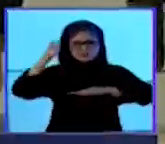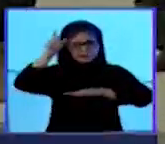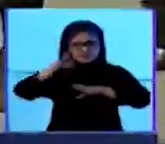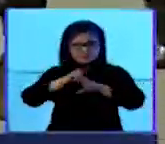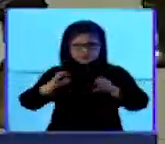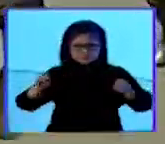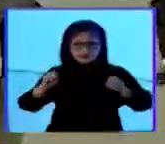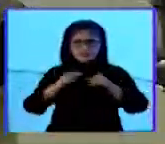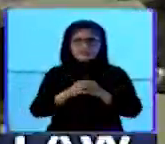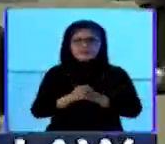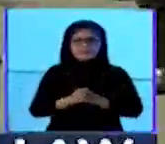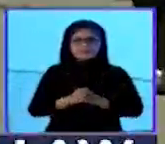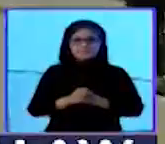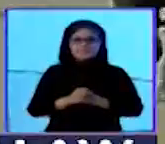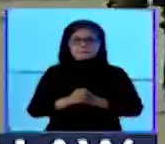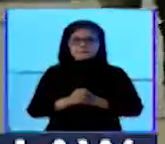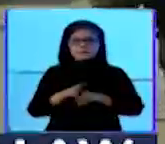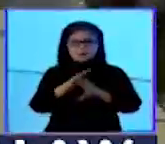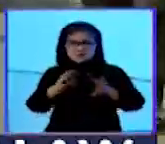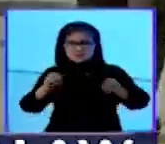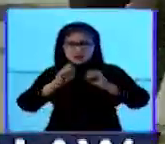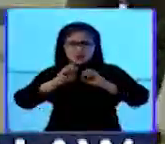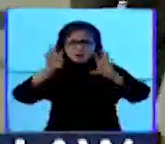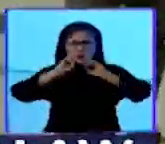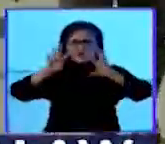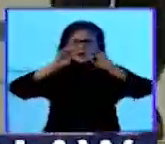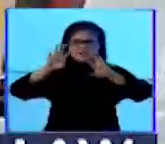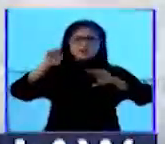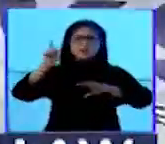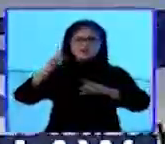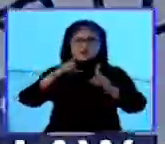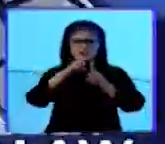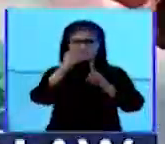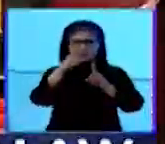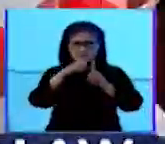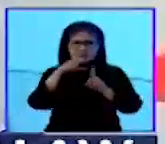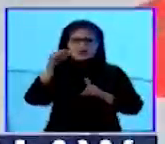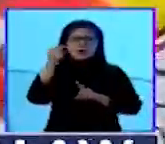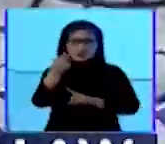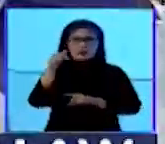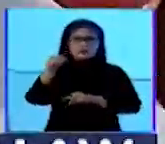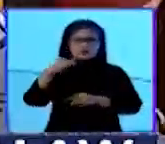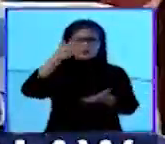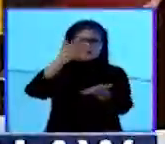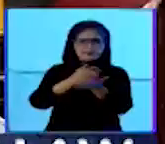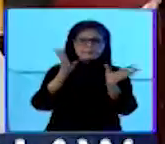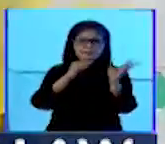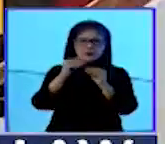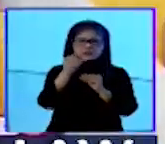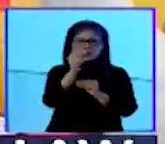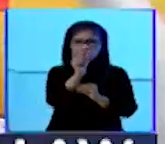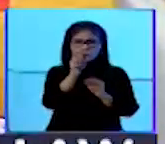Para buruh ini menggelar orasi agar DPR berhenti membahas RUU Omnibus Law Cipta Lapangan Kerja di tengah pandemi